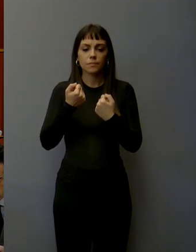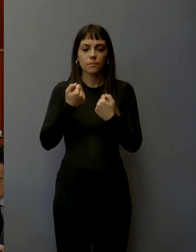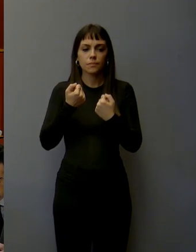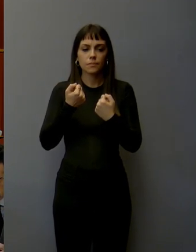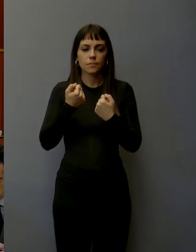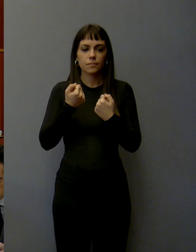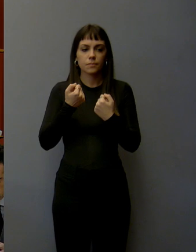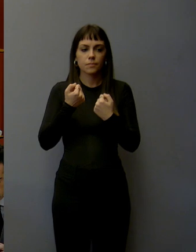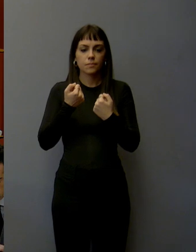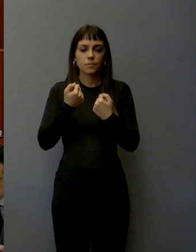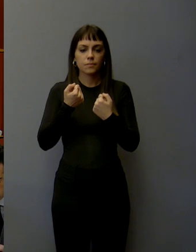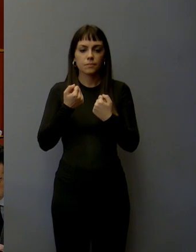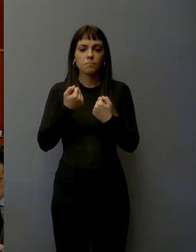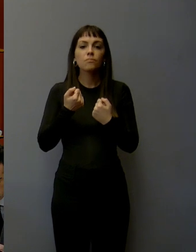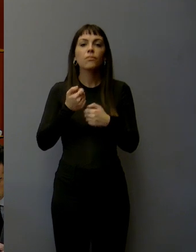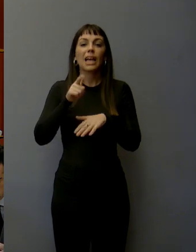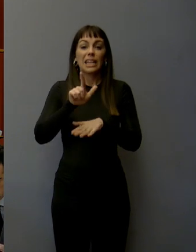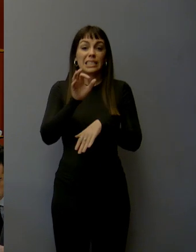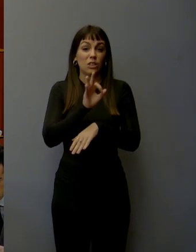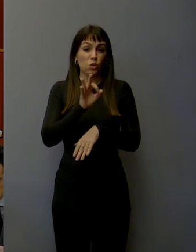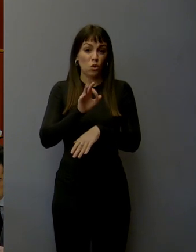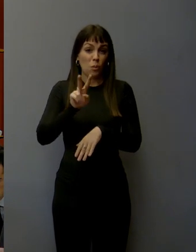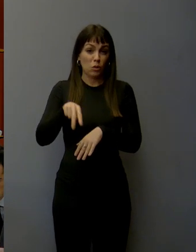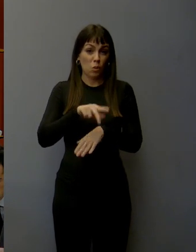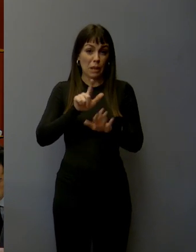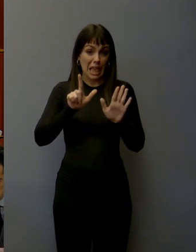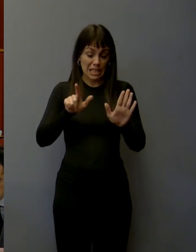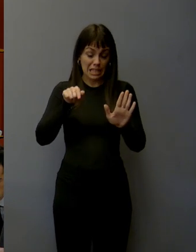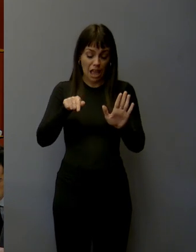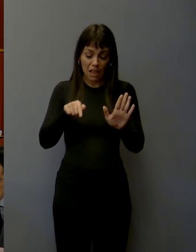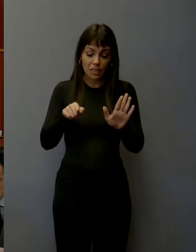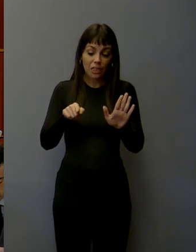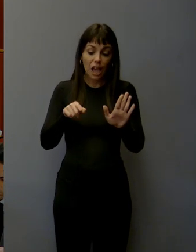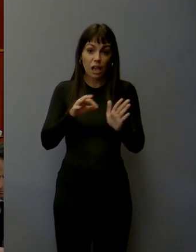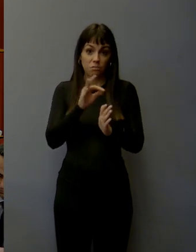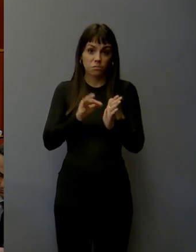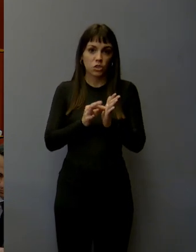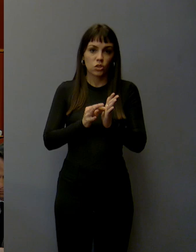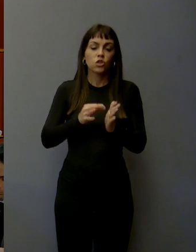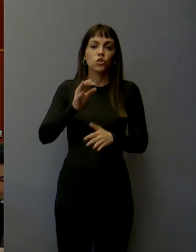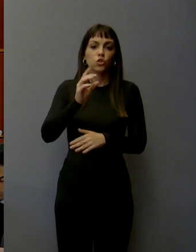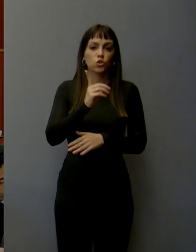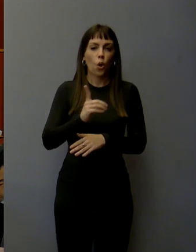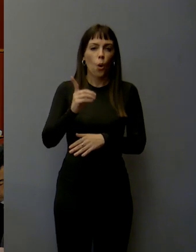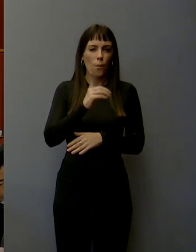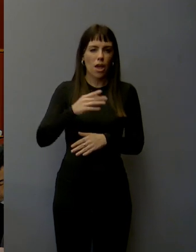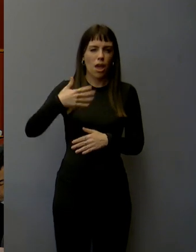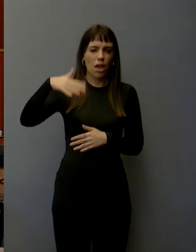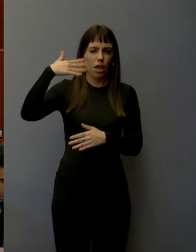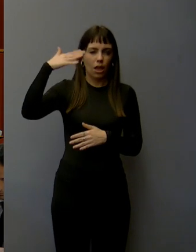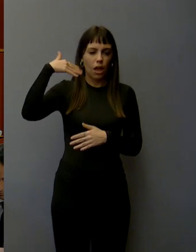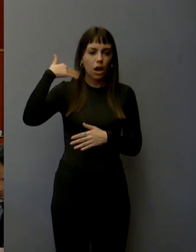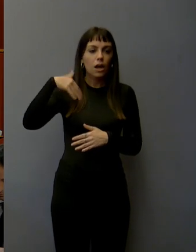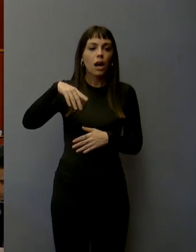seduta perché il 7 ottobre del 2007 era una domenica e allora ministro del governo Prodi